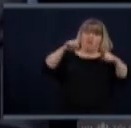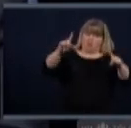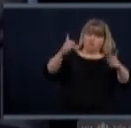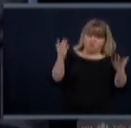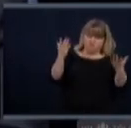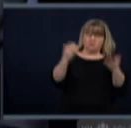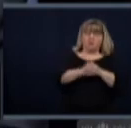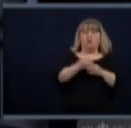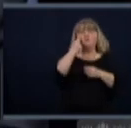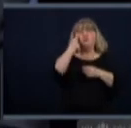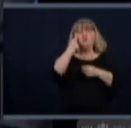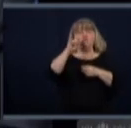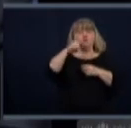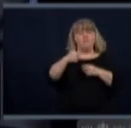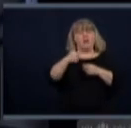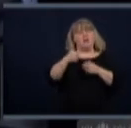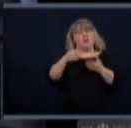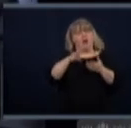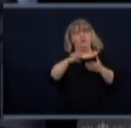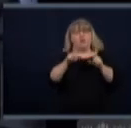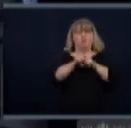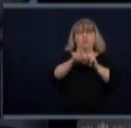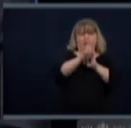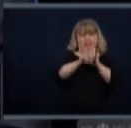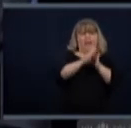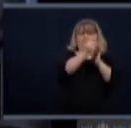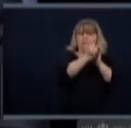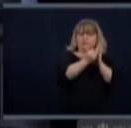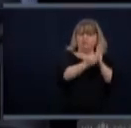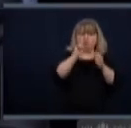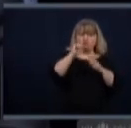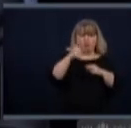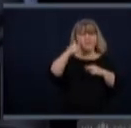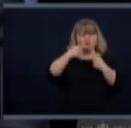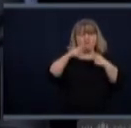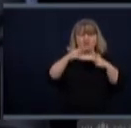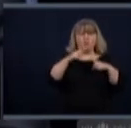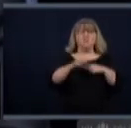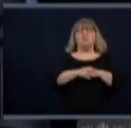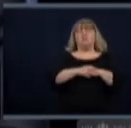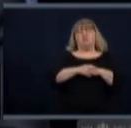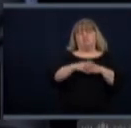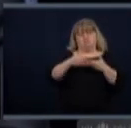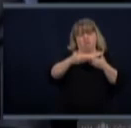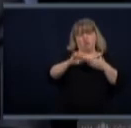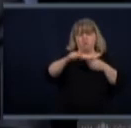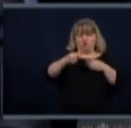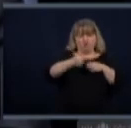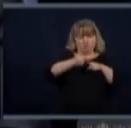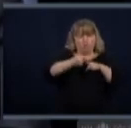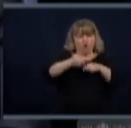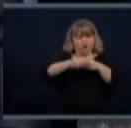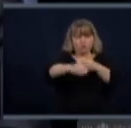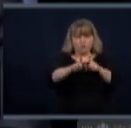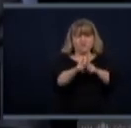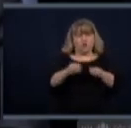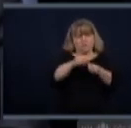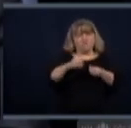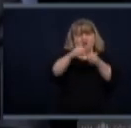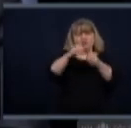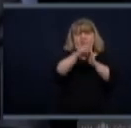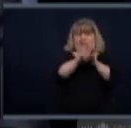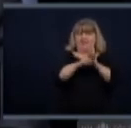demain qu'il y a certaines indications qui vont être données dans le temps, là, au cours des prochains mois. Mais effectivement, l'interdiction